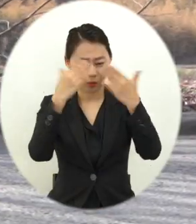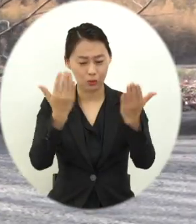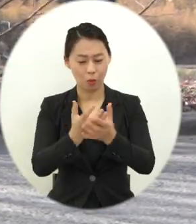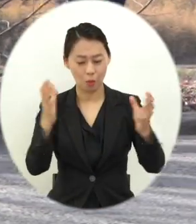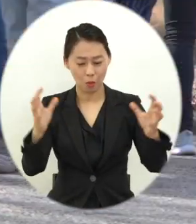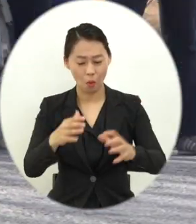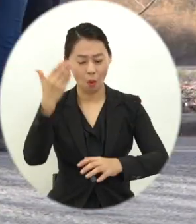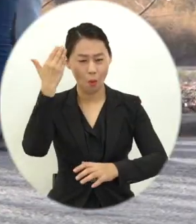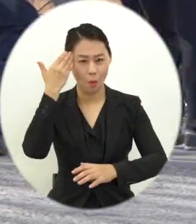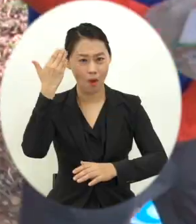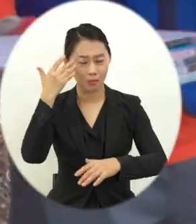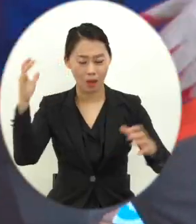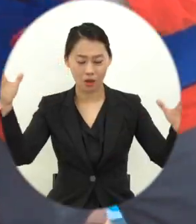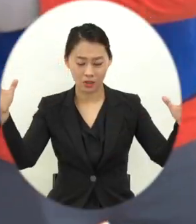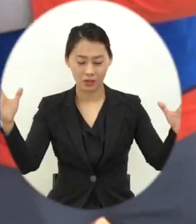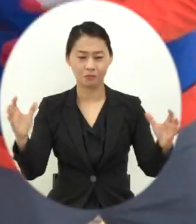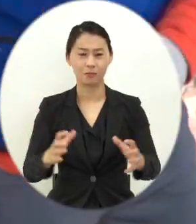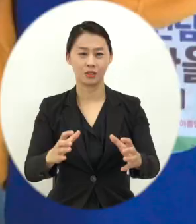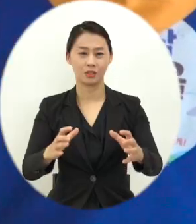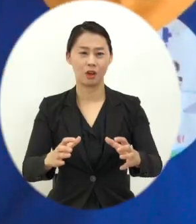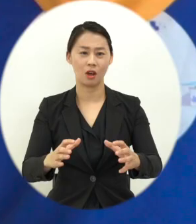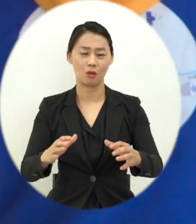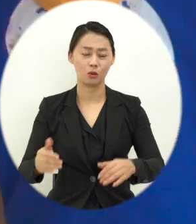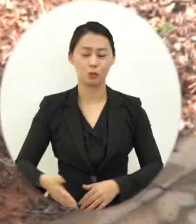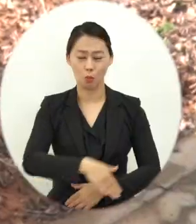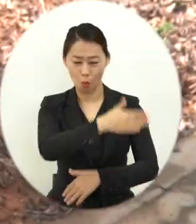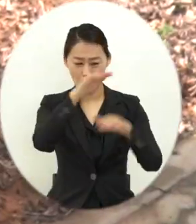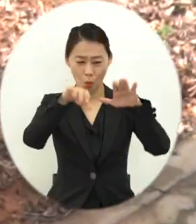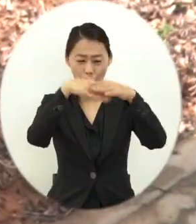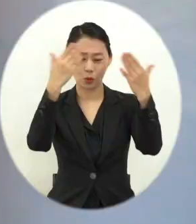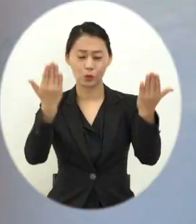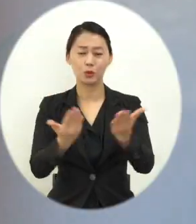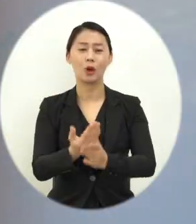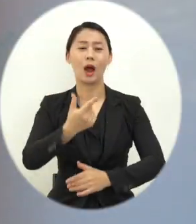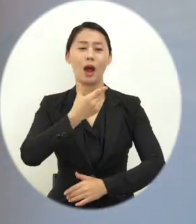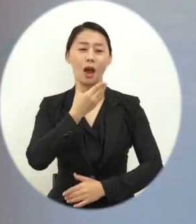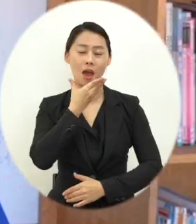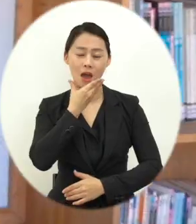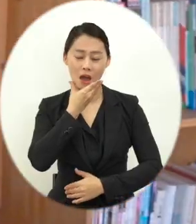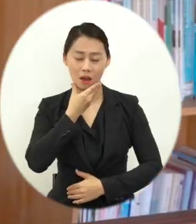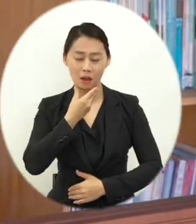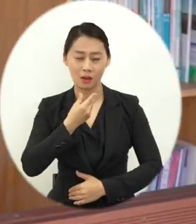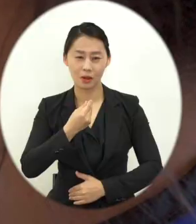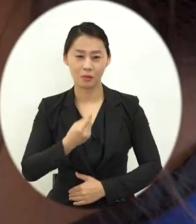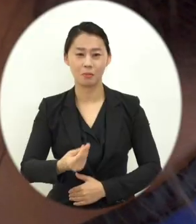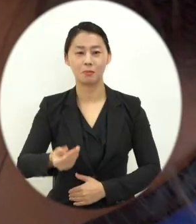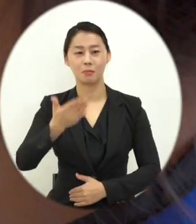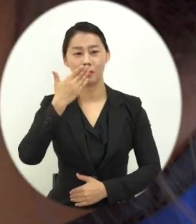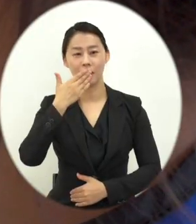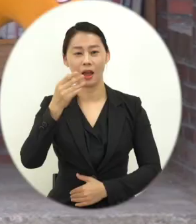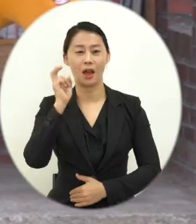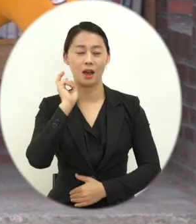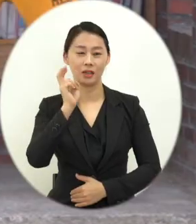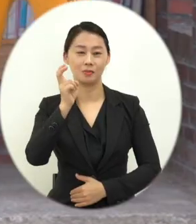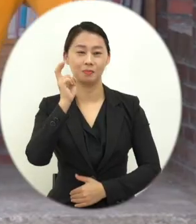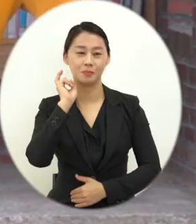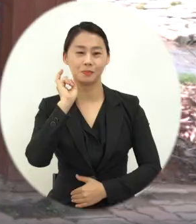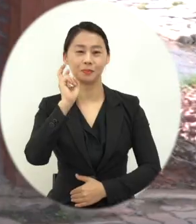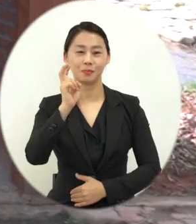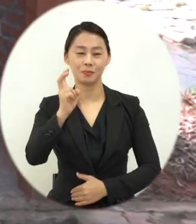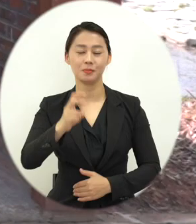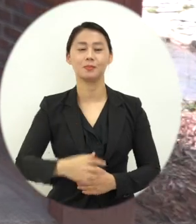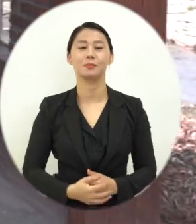머리를 맞대 지혜를 모으면 우리 다 같이 행복할 거야.